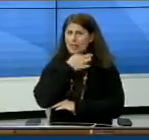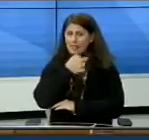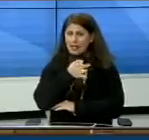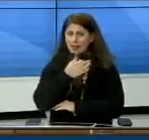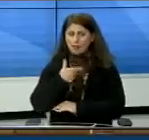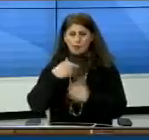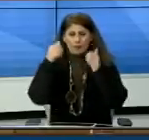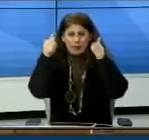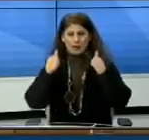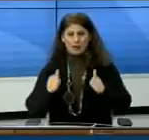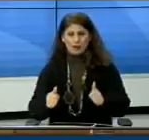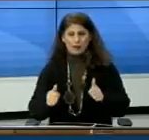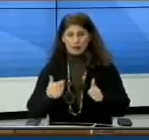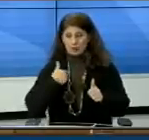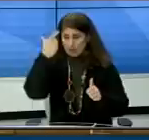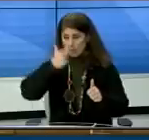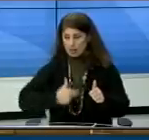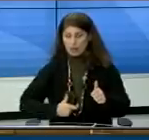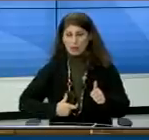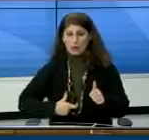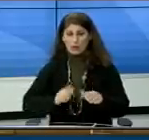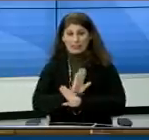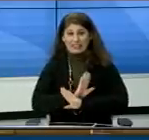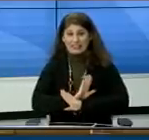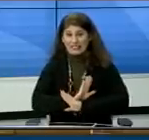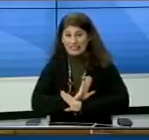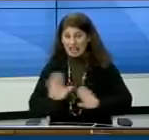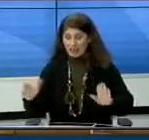έχω τελειώσει πολιτικά.